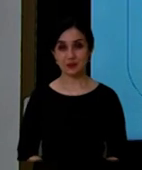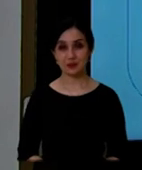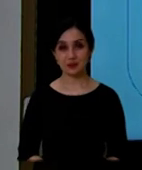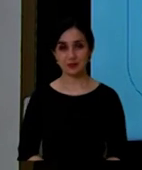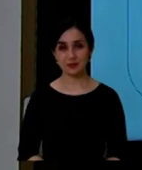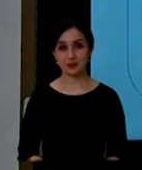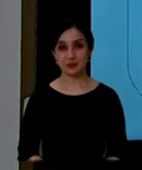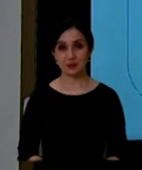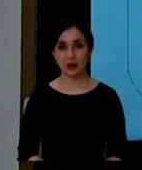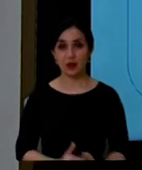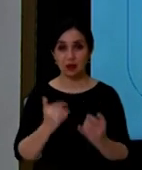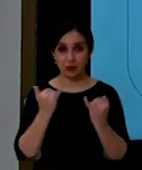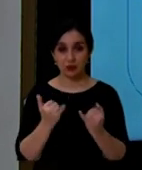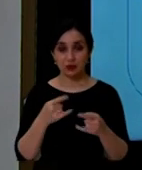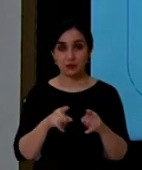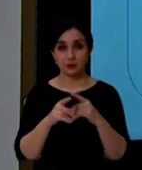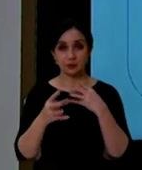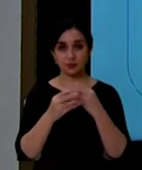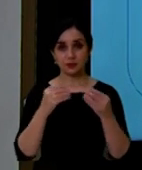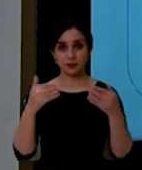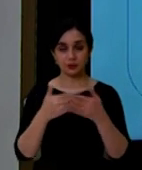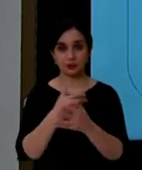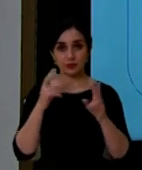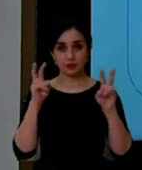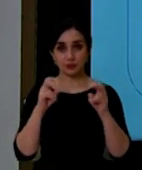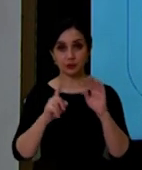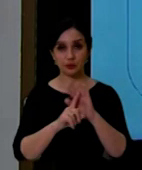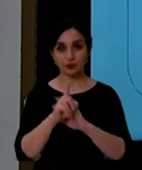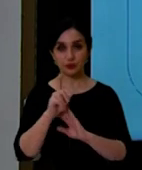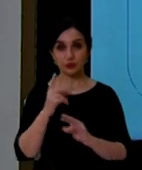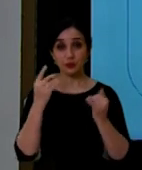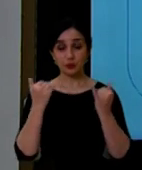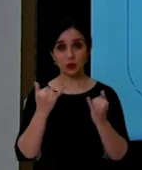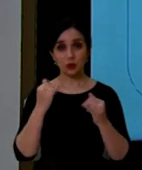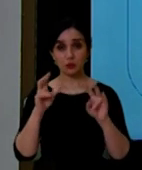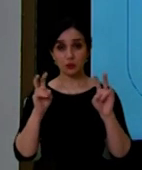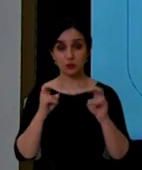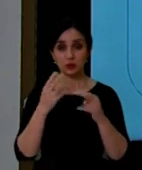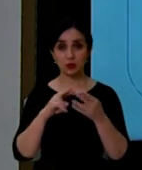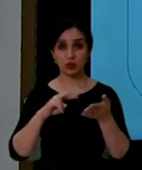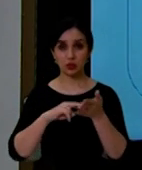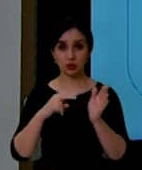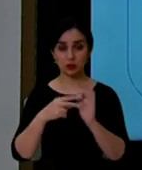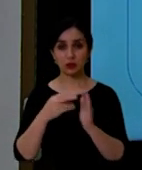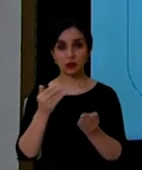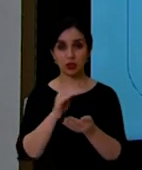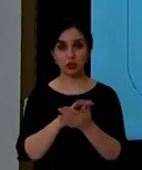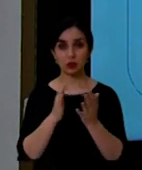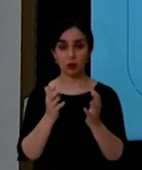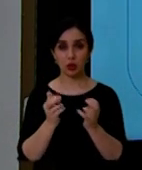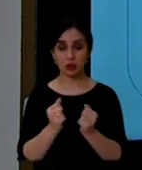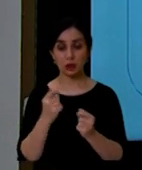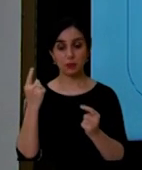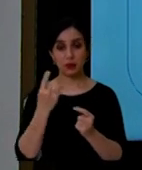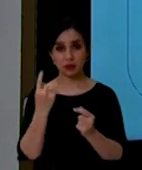Ana, əndi biz siz bilən bugün, yəngi mauzumuzna başlaymız. Bugünkü mauzumuzun rejəsi bilən tanışıb olin.